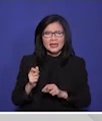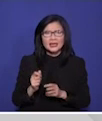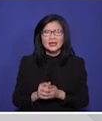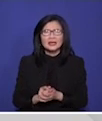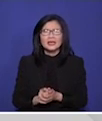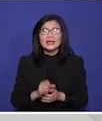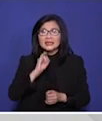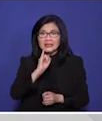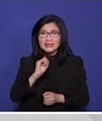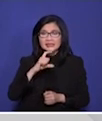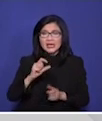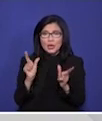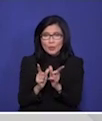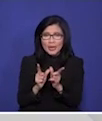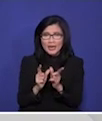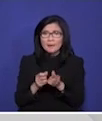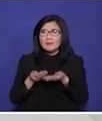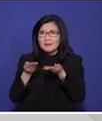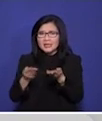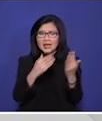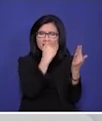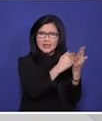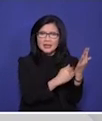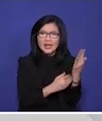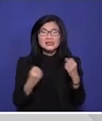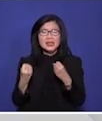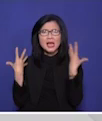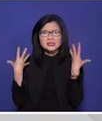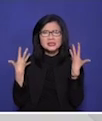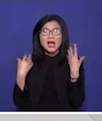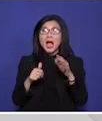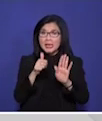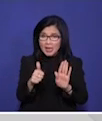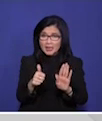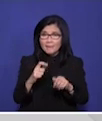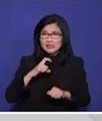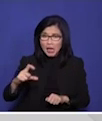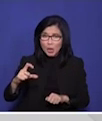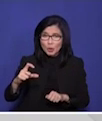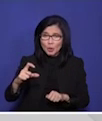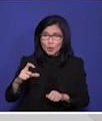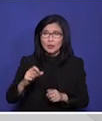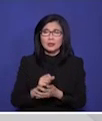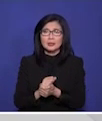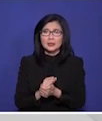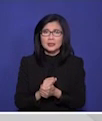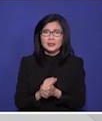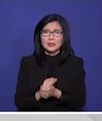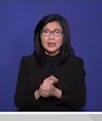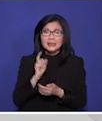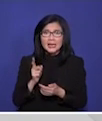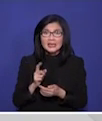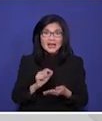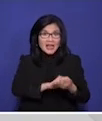memberikan data itu jelas sekali ada en yang Bapak calonkan dan yang tanda